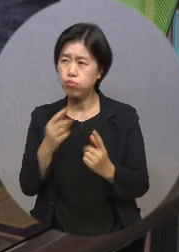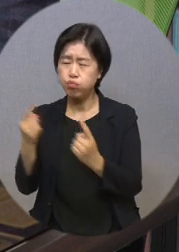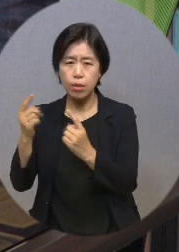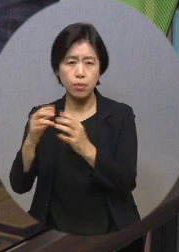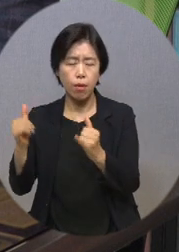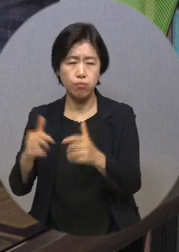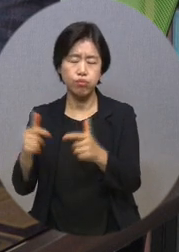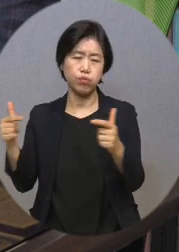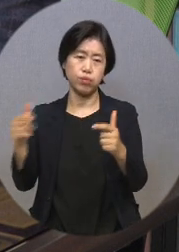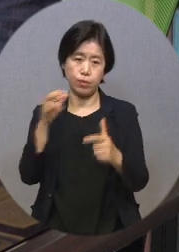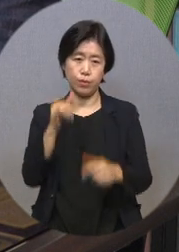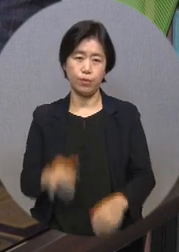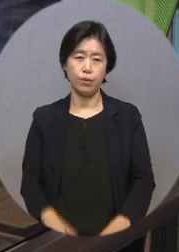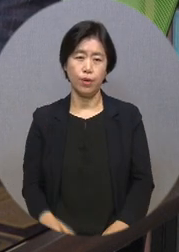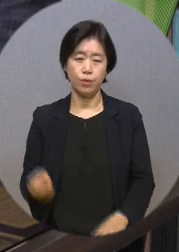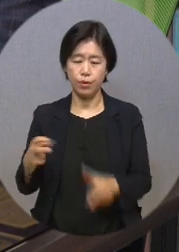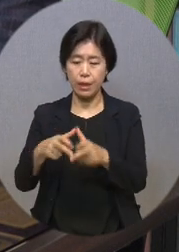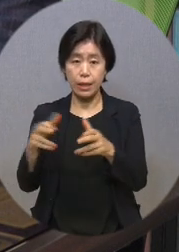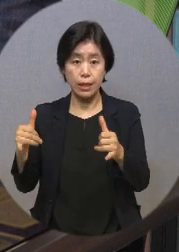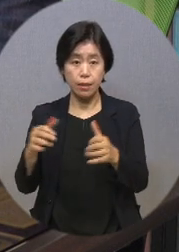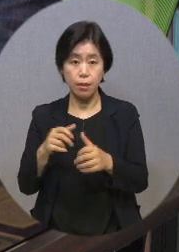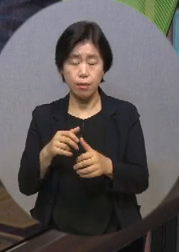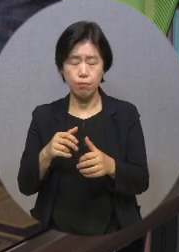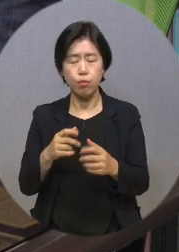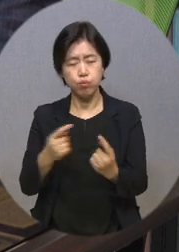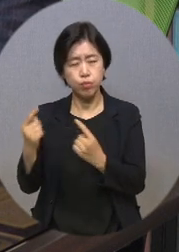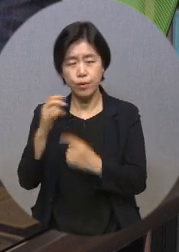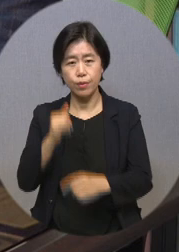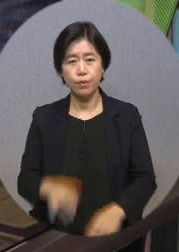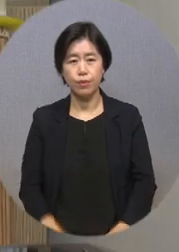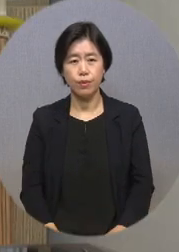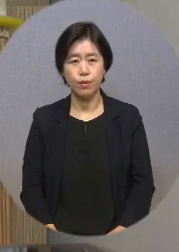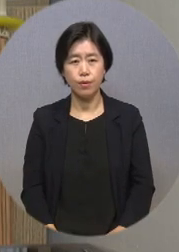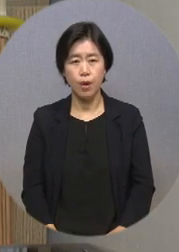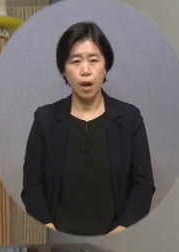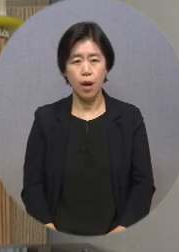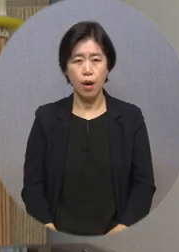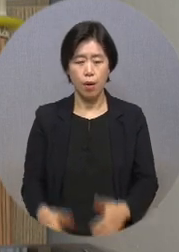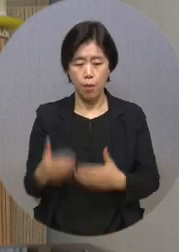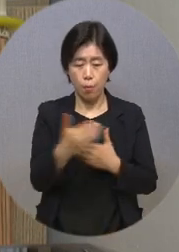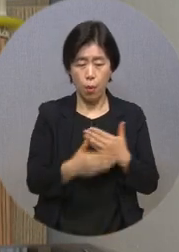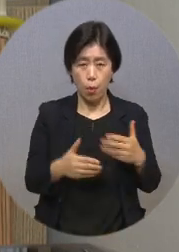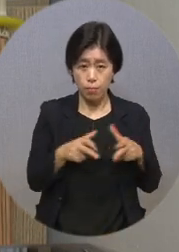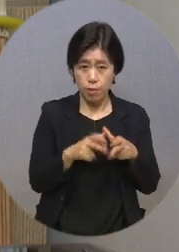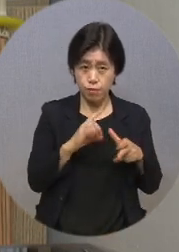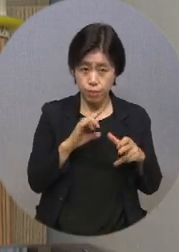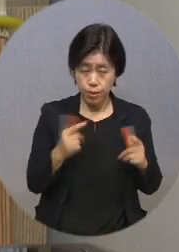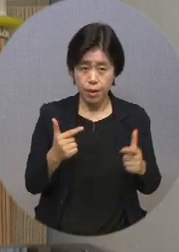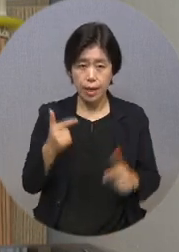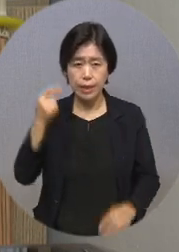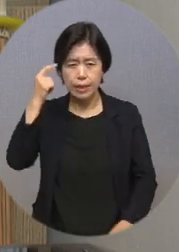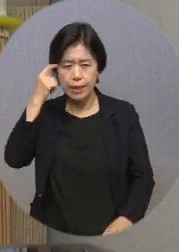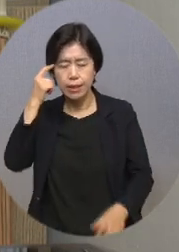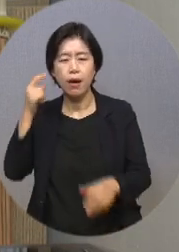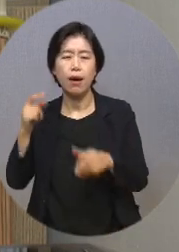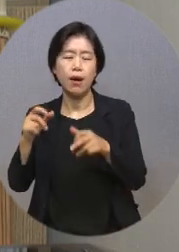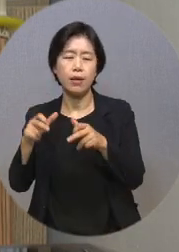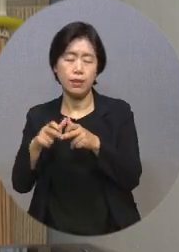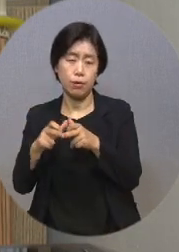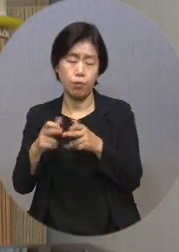많이 늘어납니다. 꼭 신체적인 장애도 있지만 정신적인 장애도 많고 그렇죠. 네. 이런 부분들을 그 구제하기